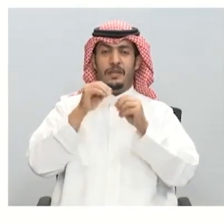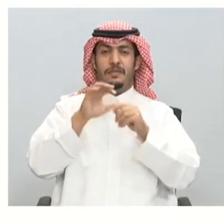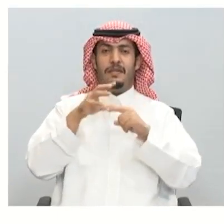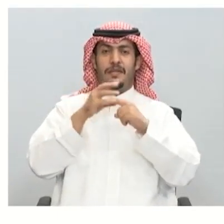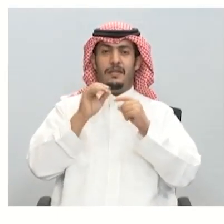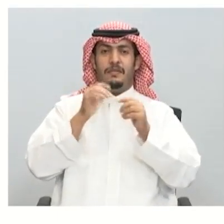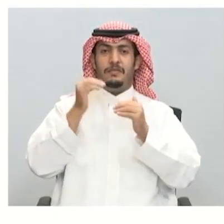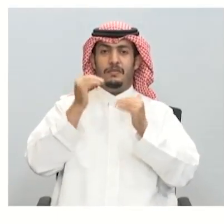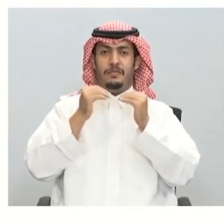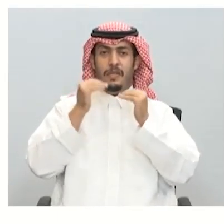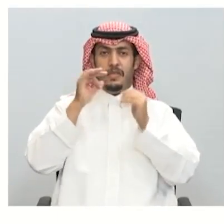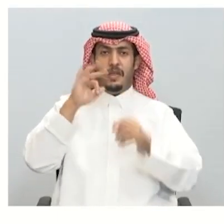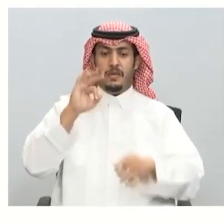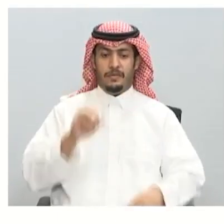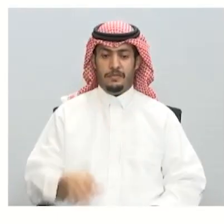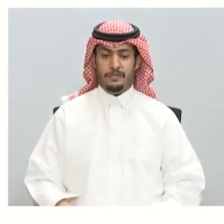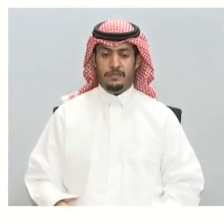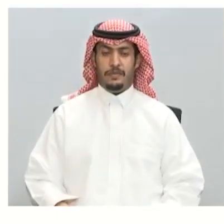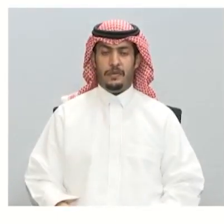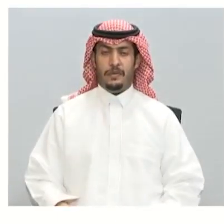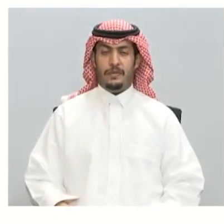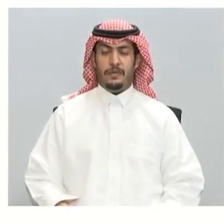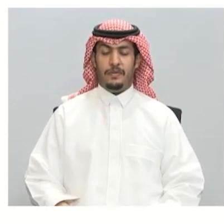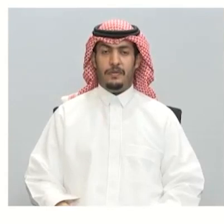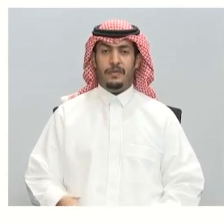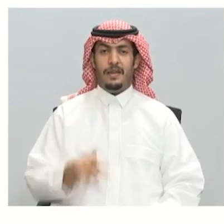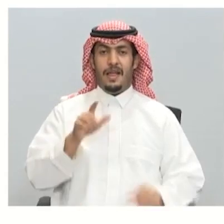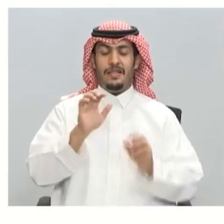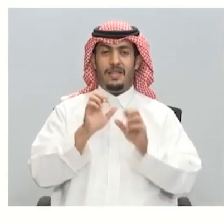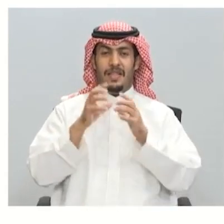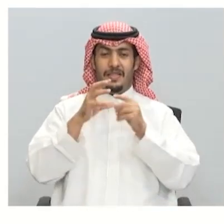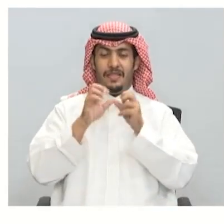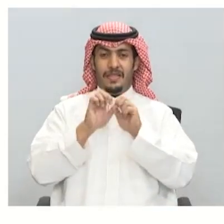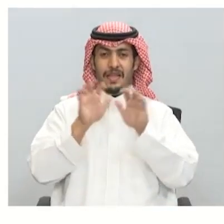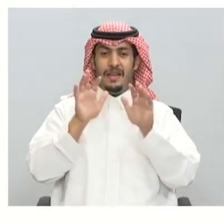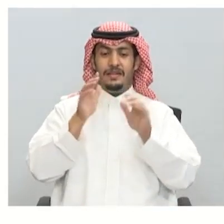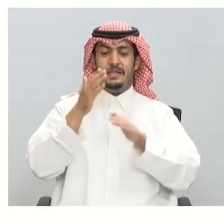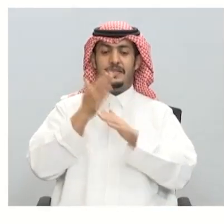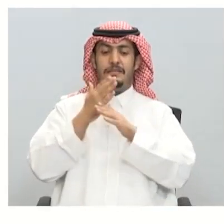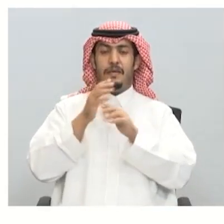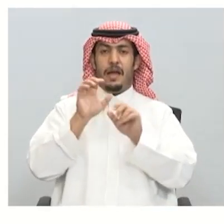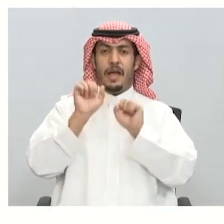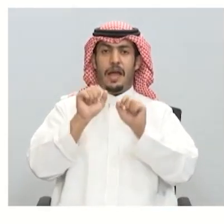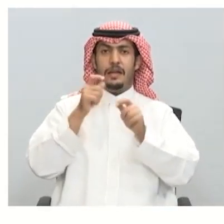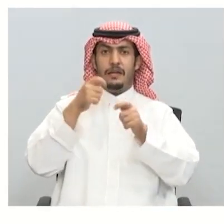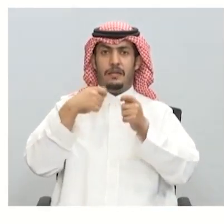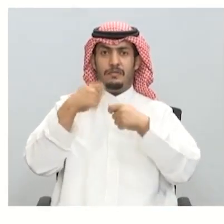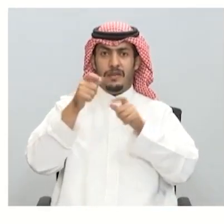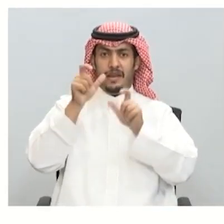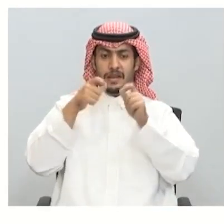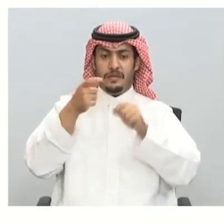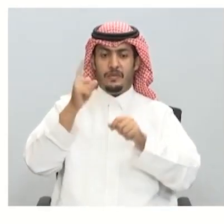تتطلب مثلا مستوى الثانوي هذه او هذا الاندثار او الذي سيحدث بسبب خيارات المستهلك تغيرت